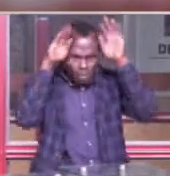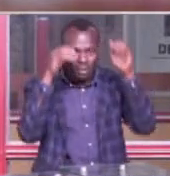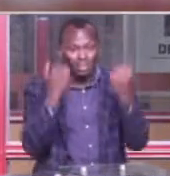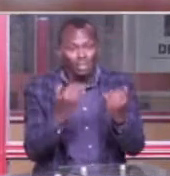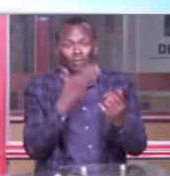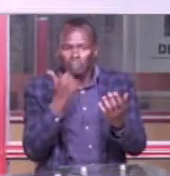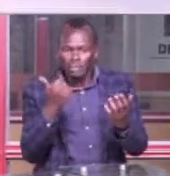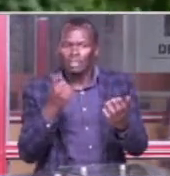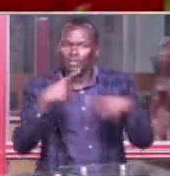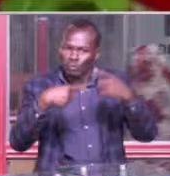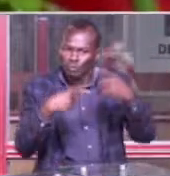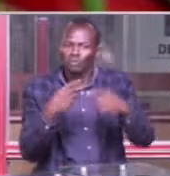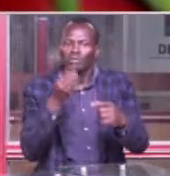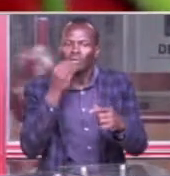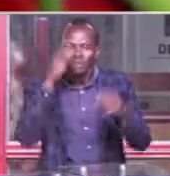Manya by'olya.